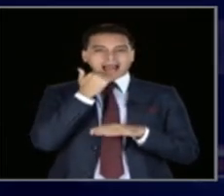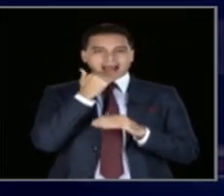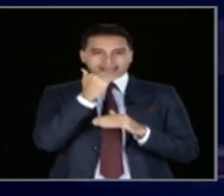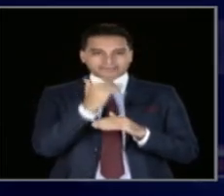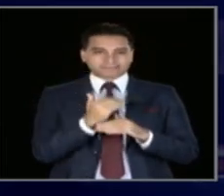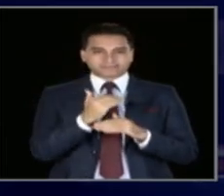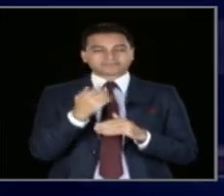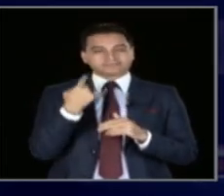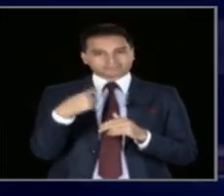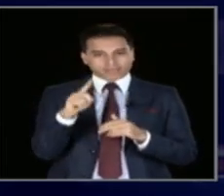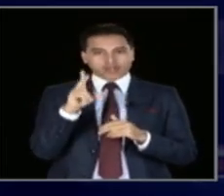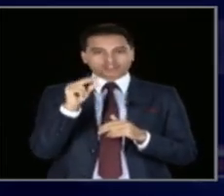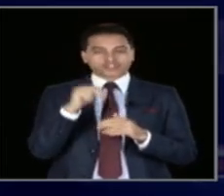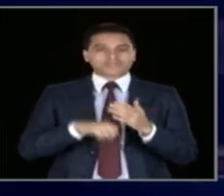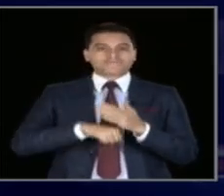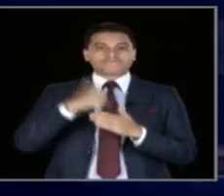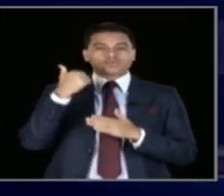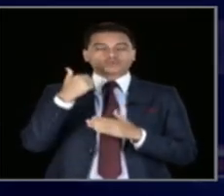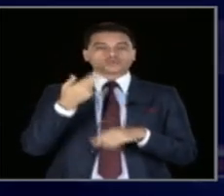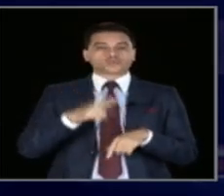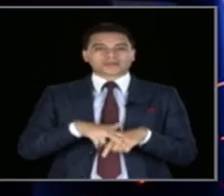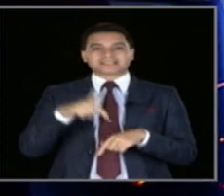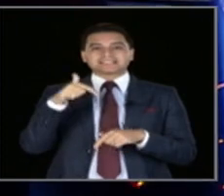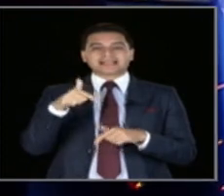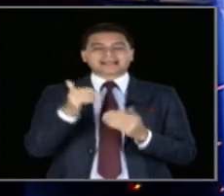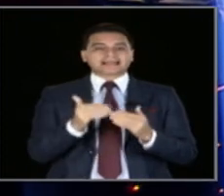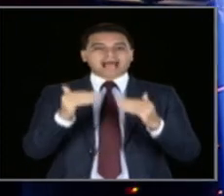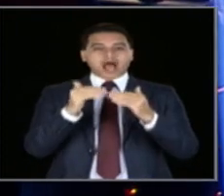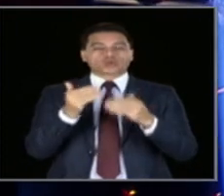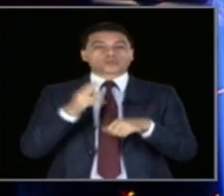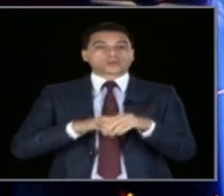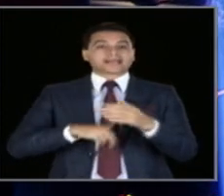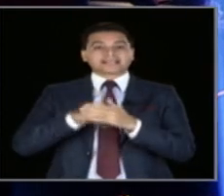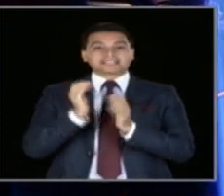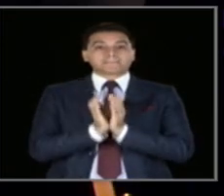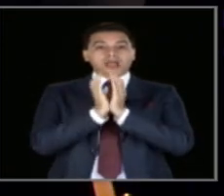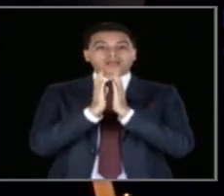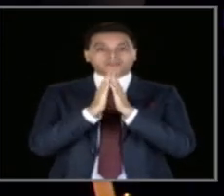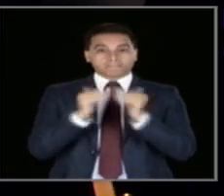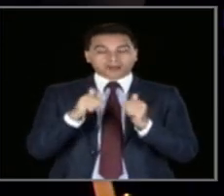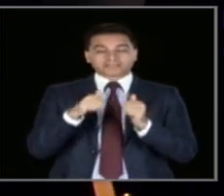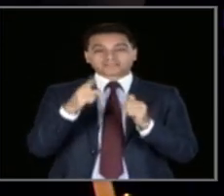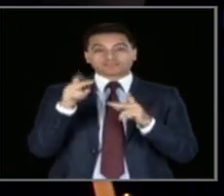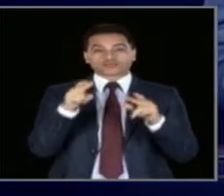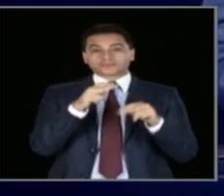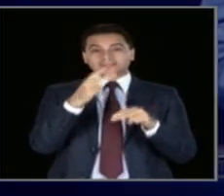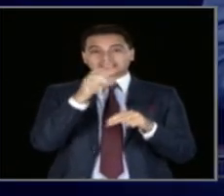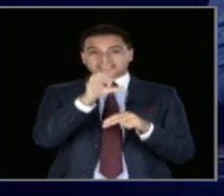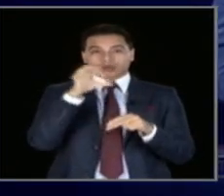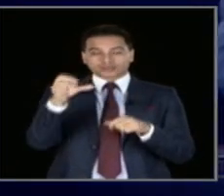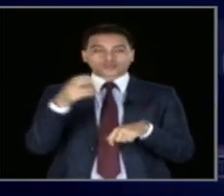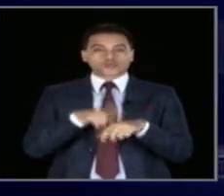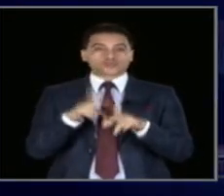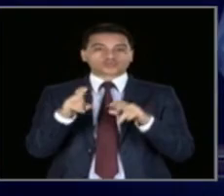تعادلات، وكسب معهم كمان كاس مصر موسم 99-2. فرصة ان احنا نحيي